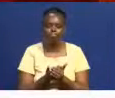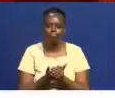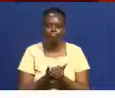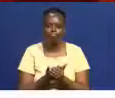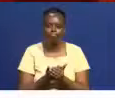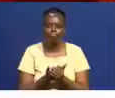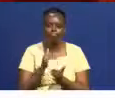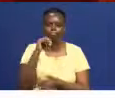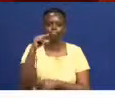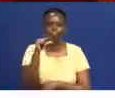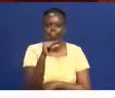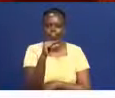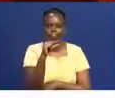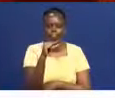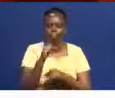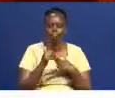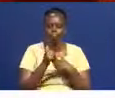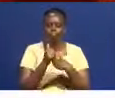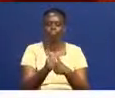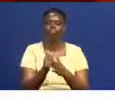wakiongozwa na Inspector General Kome